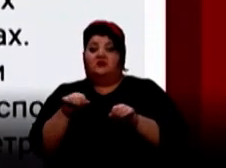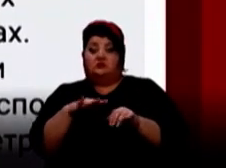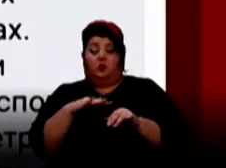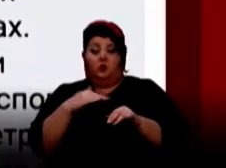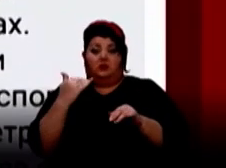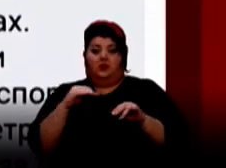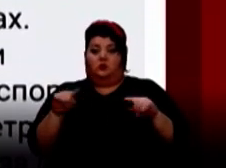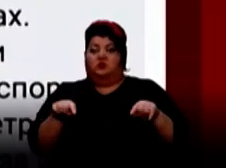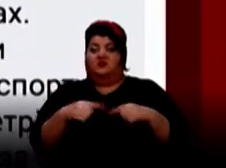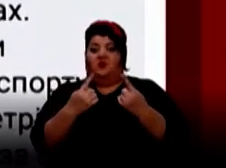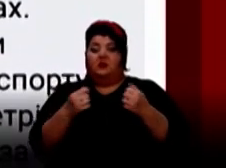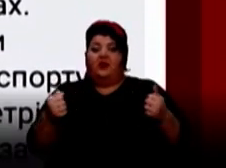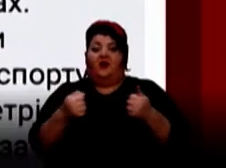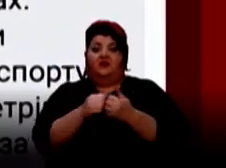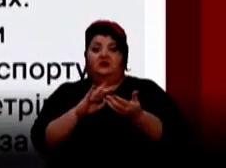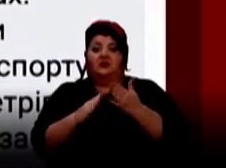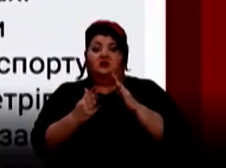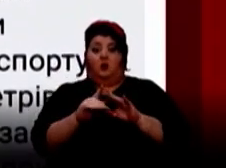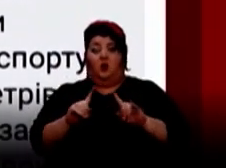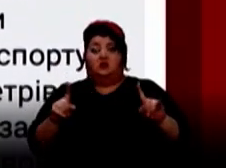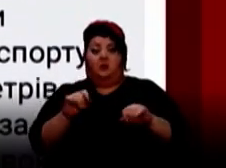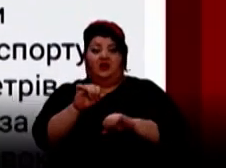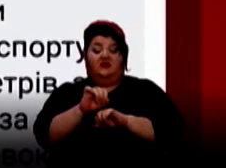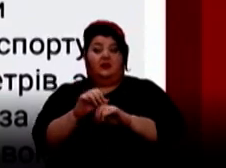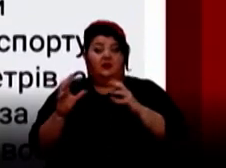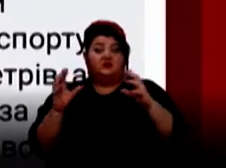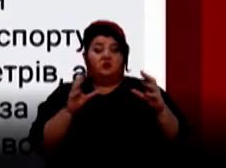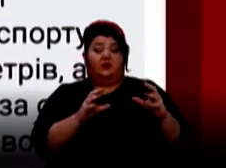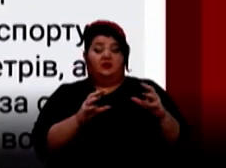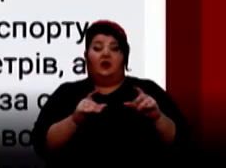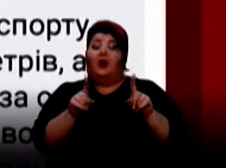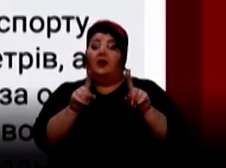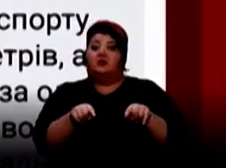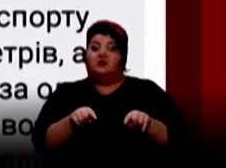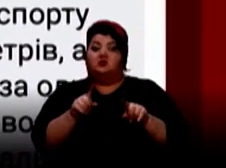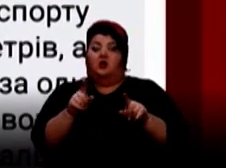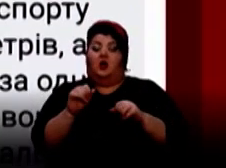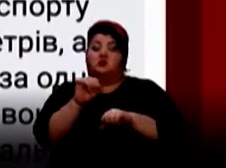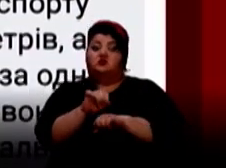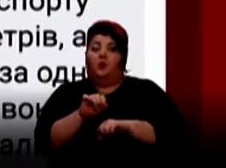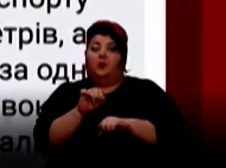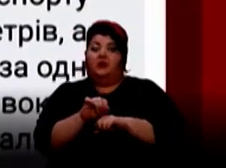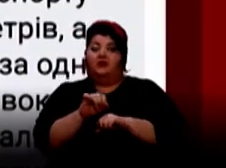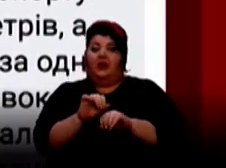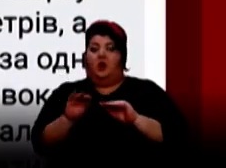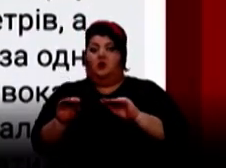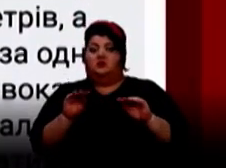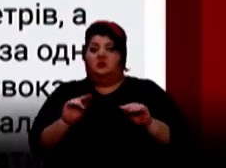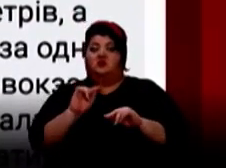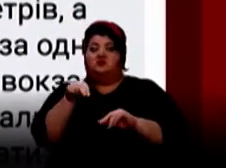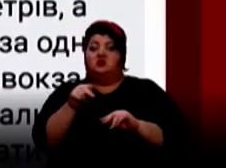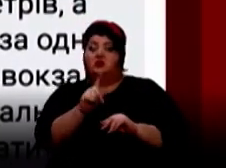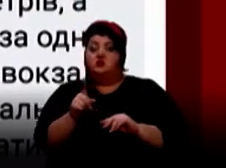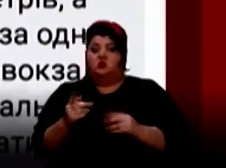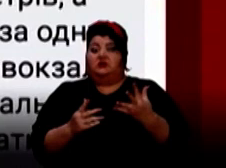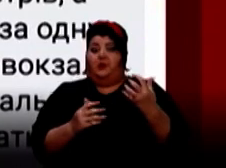створення аварійних ситуацій, особливо на зупинках. Врахувати те, що у Полтаві зупинки пасажирського транспорту розміщені через кожні 500